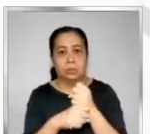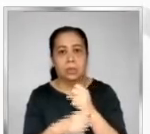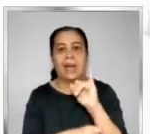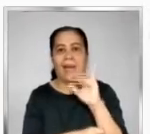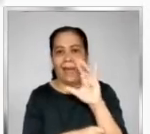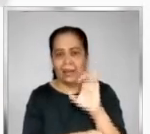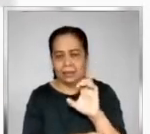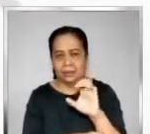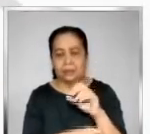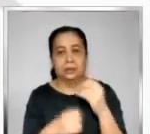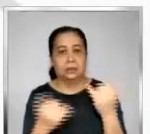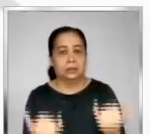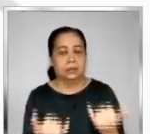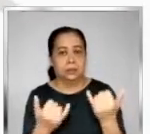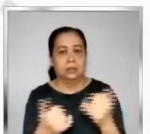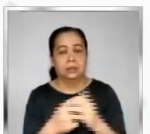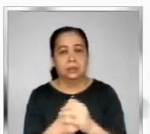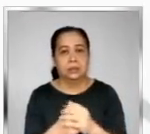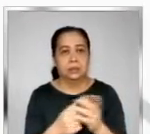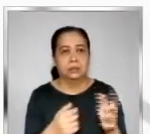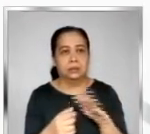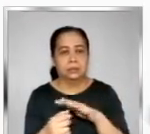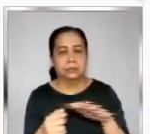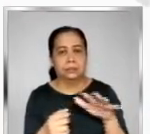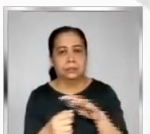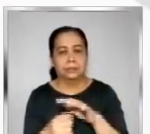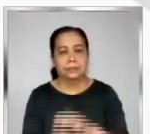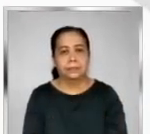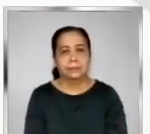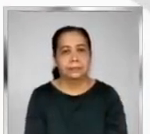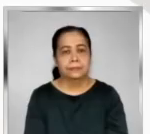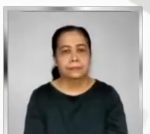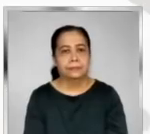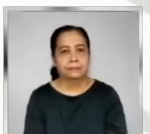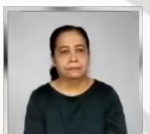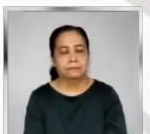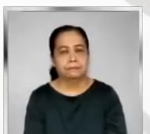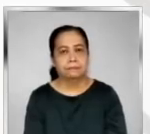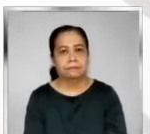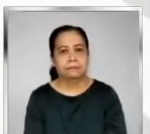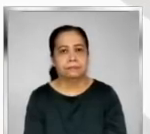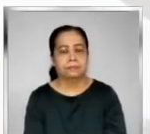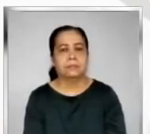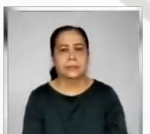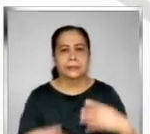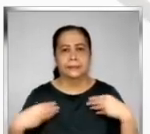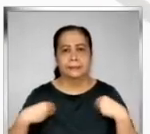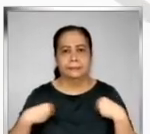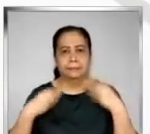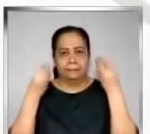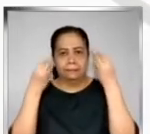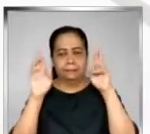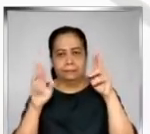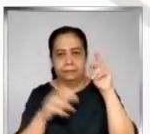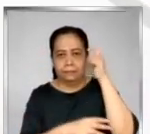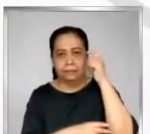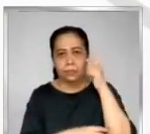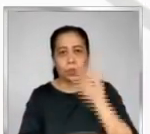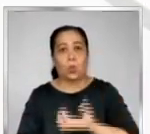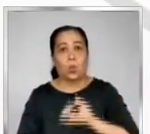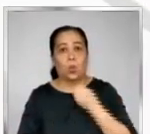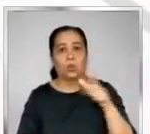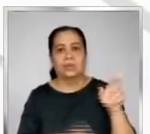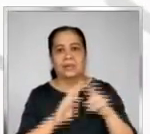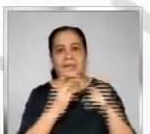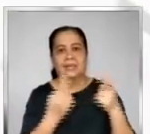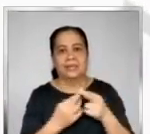ay hinahanap na lang daw kung saan nagbula ang mismong tagas. Aminado naman si Mayor Bianco na pag-aari ng kanyang mga kaanak ang naturang